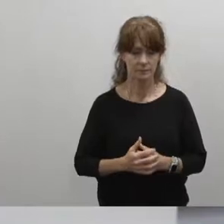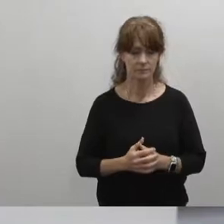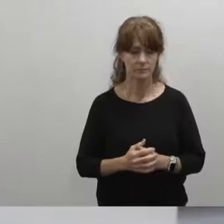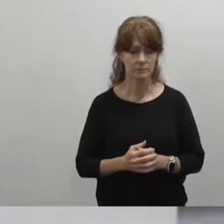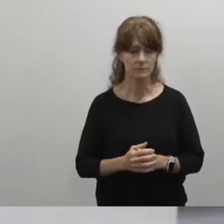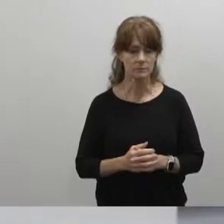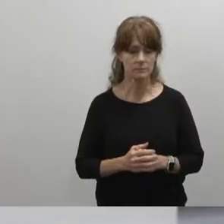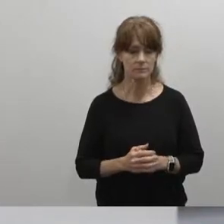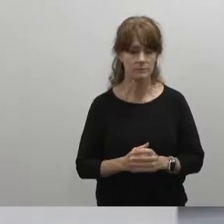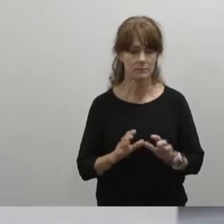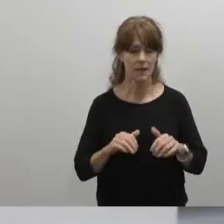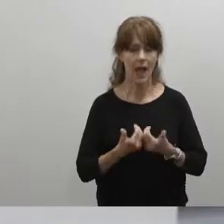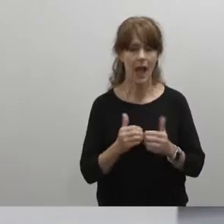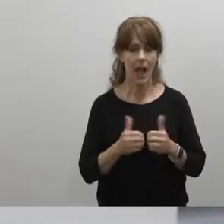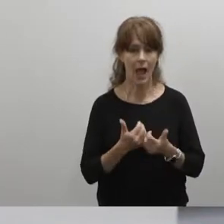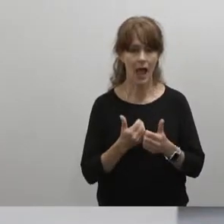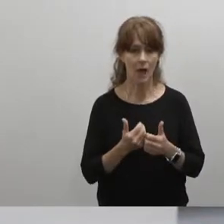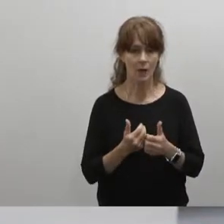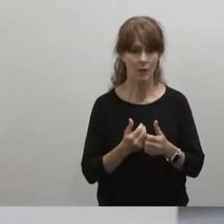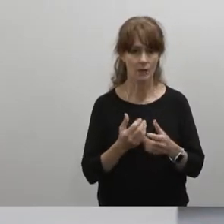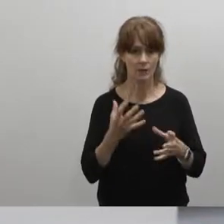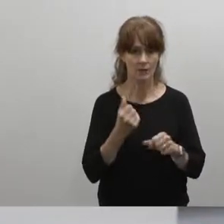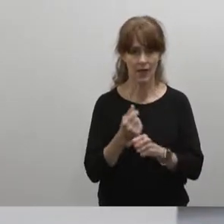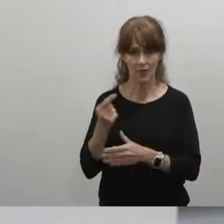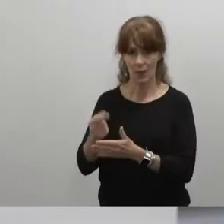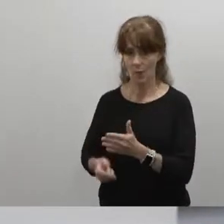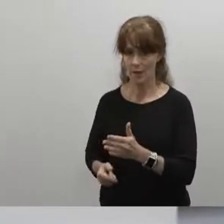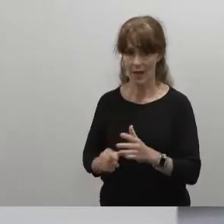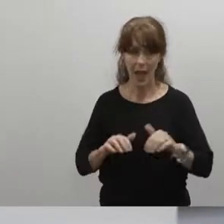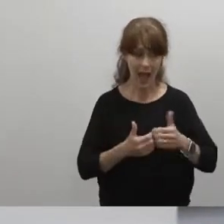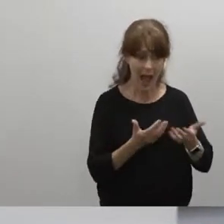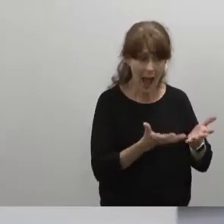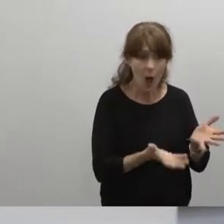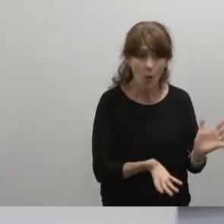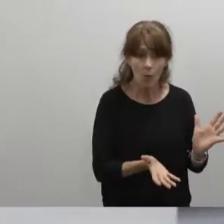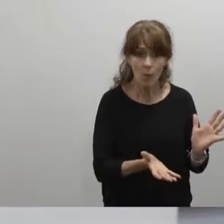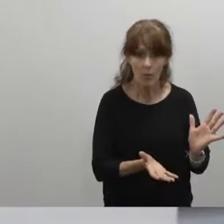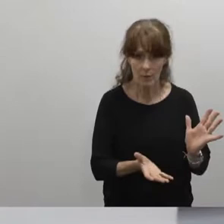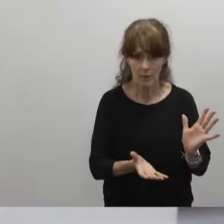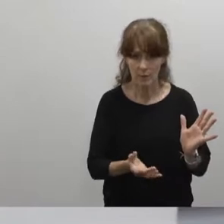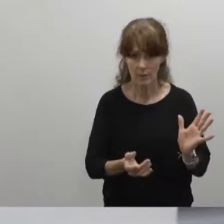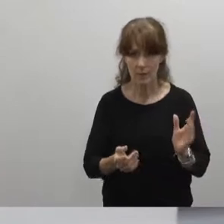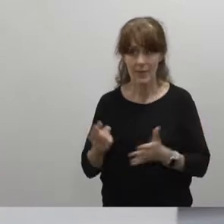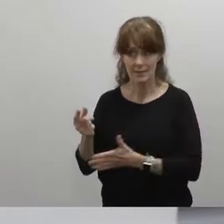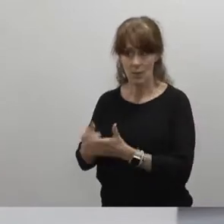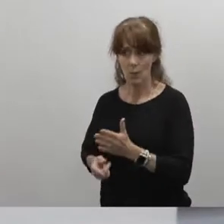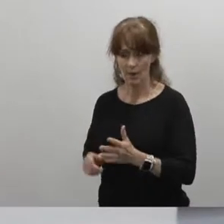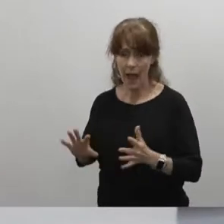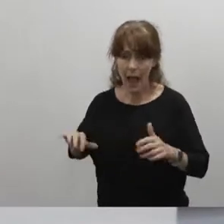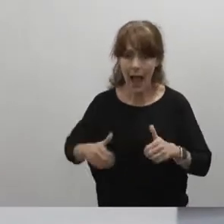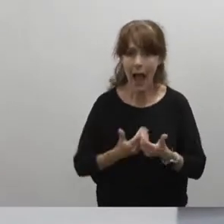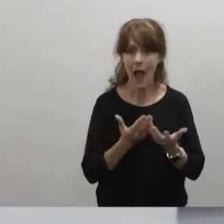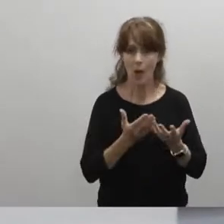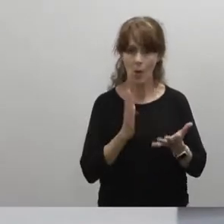chẳng ta xem đồ xem khăn cứ thật ta dương thua việc rụp biếp nè